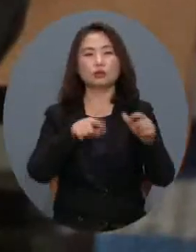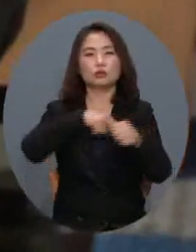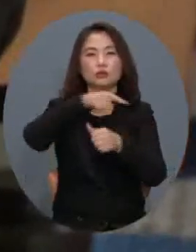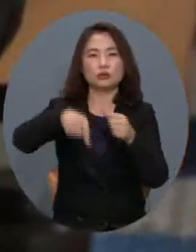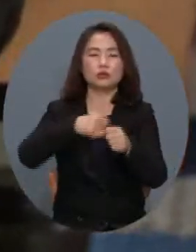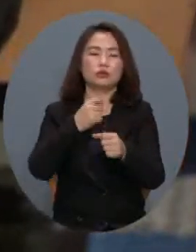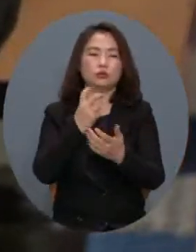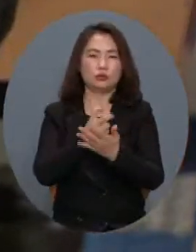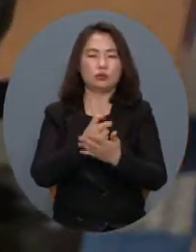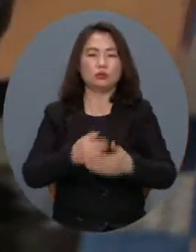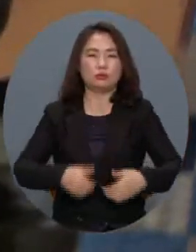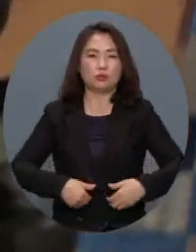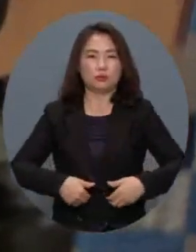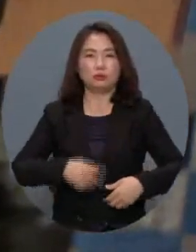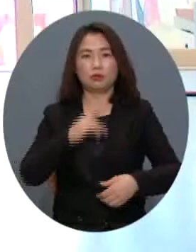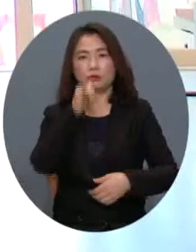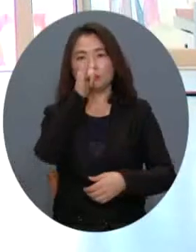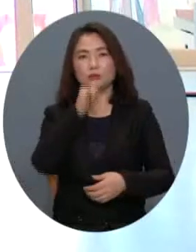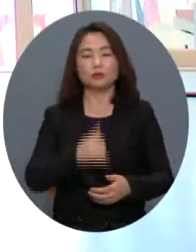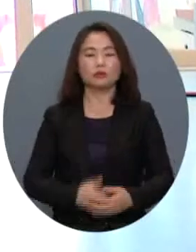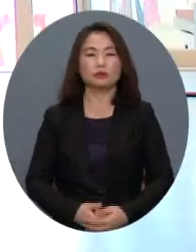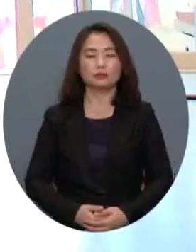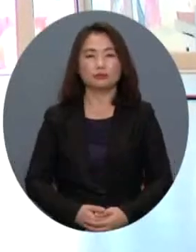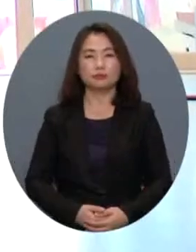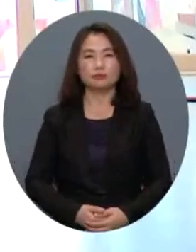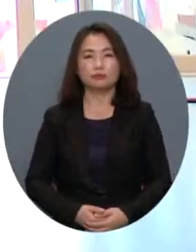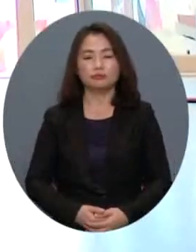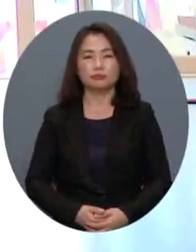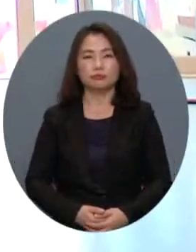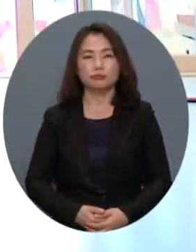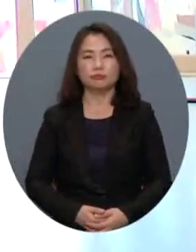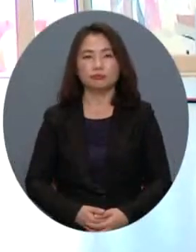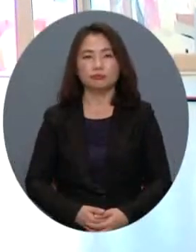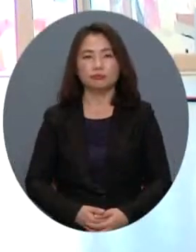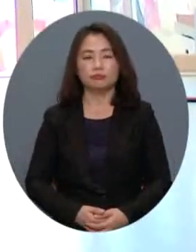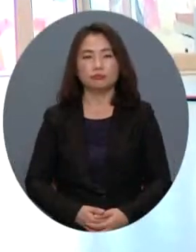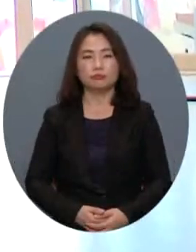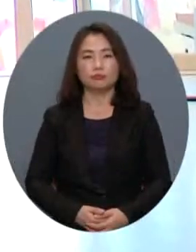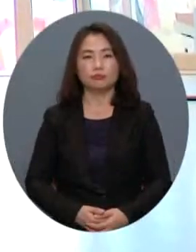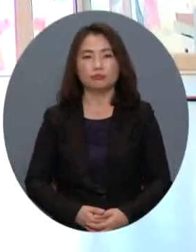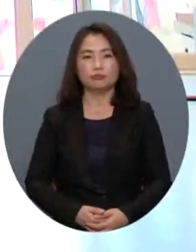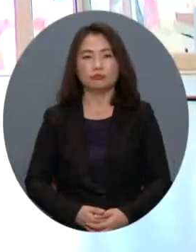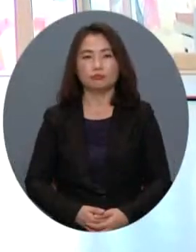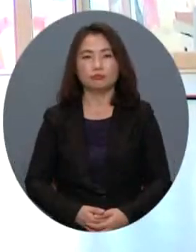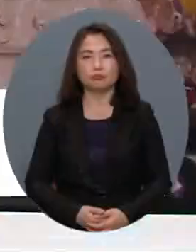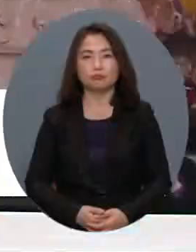만들어야 한다고 강조합니다. MBC 뉴스 윤영균입니다.